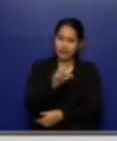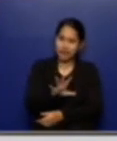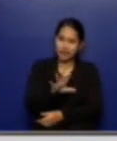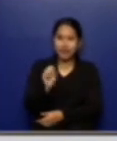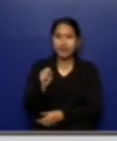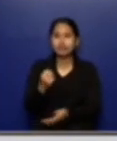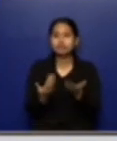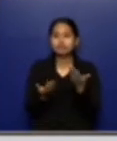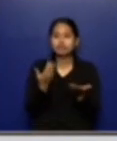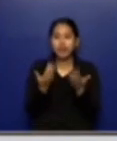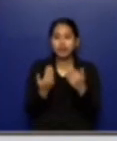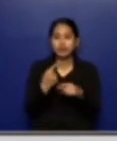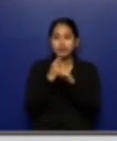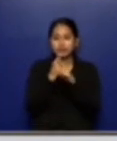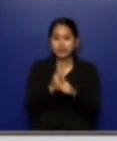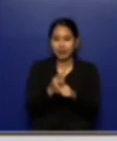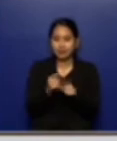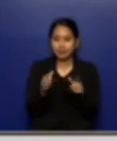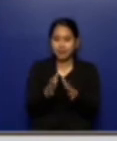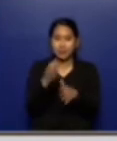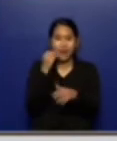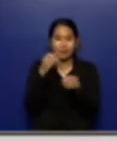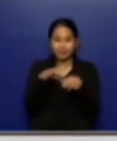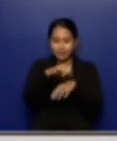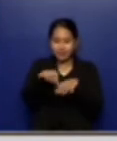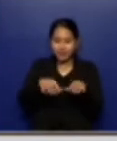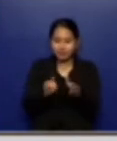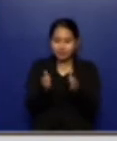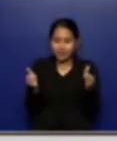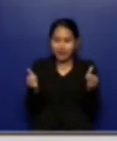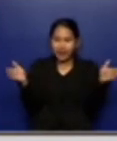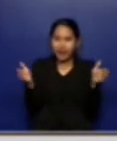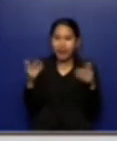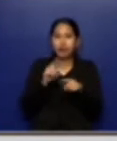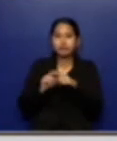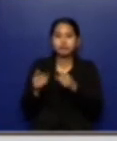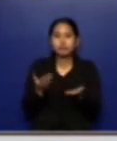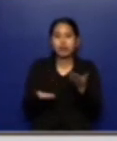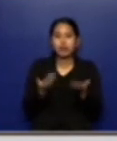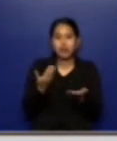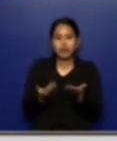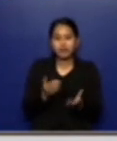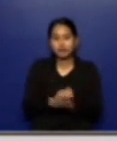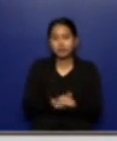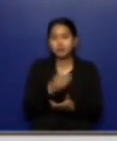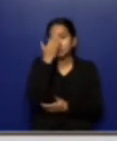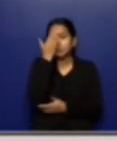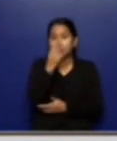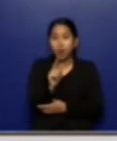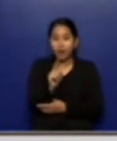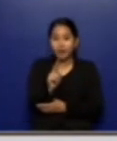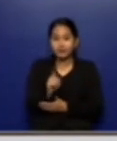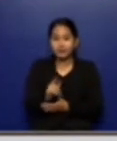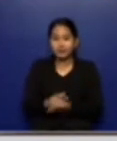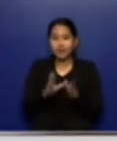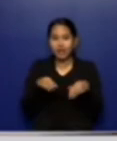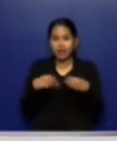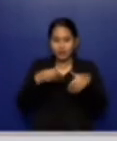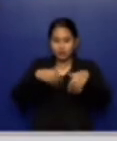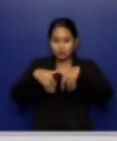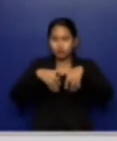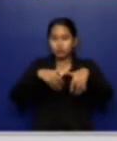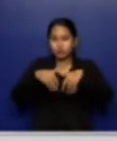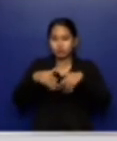300,000-500,000ตามขนาดหมู่บ้านไปเลยหรือเป็นล้านก็ได้มันจะเป็นอะไรกระจายไปทุกหมู่บ้านเพื่อที่จะถึงมือประชาชน